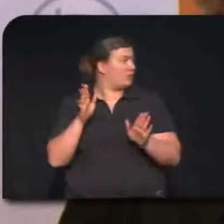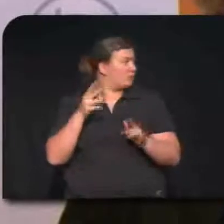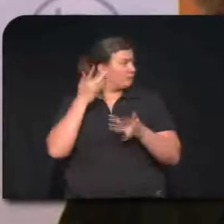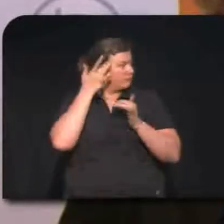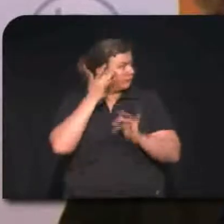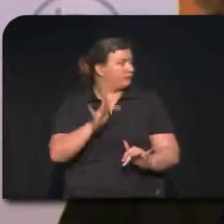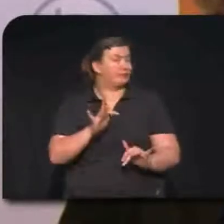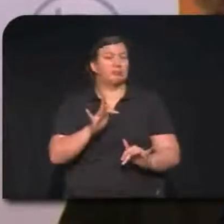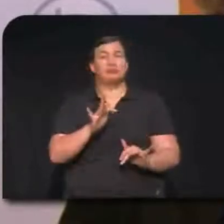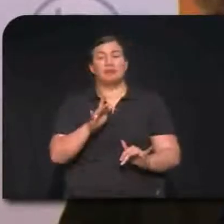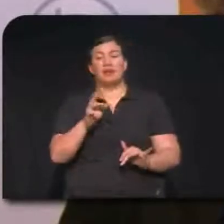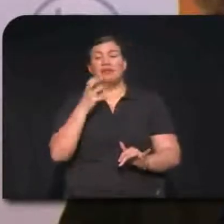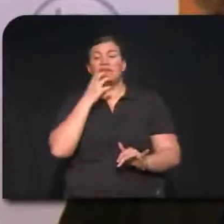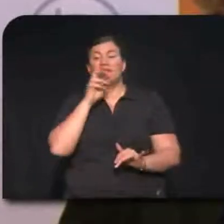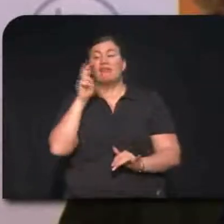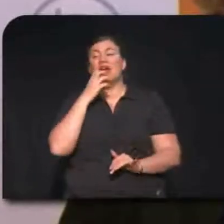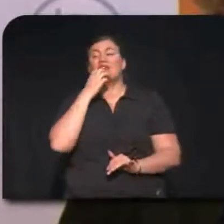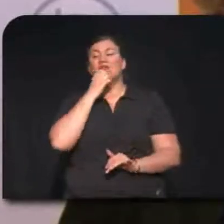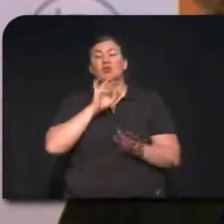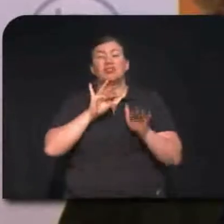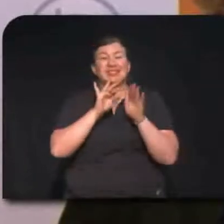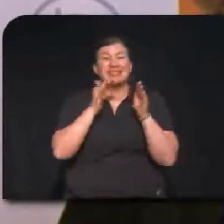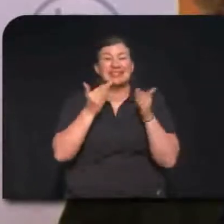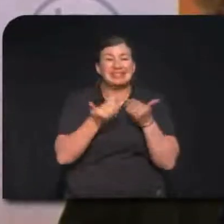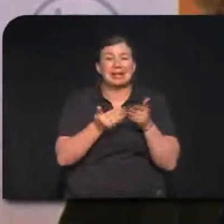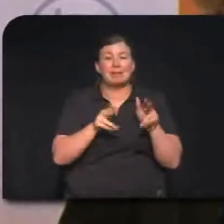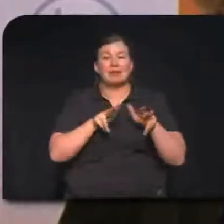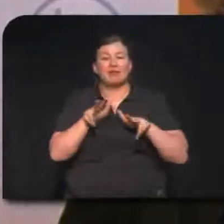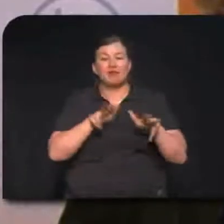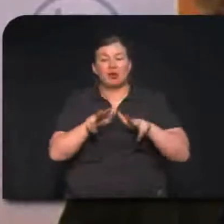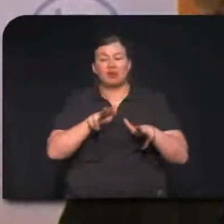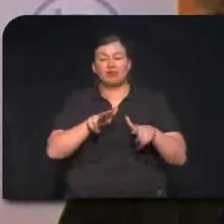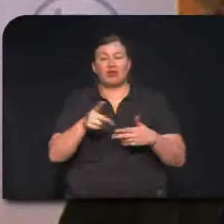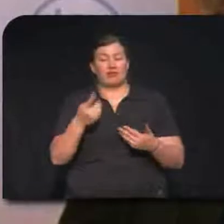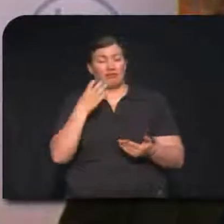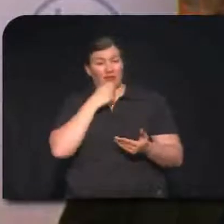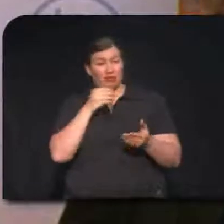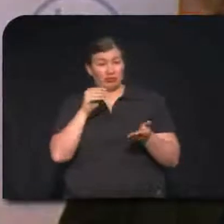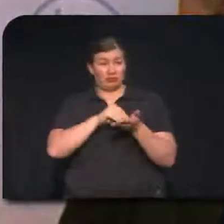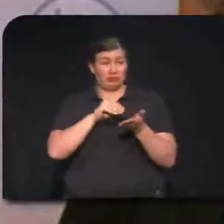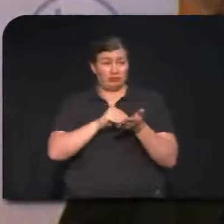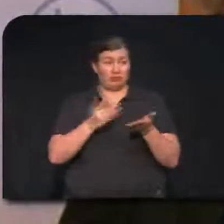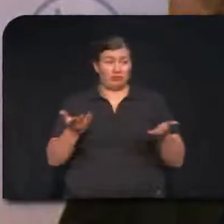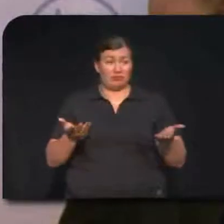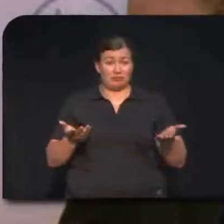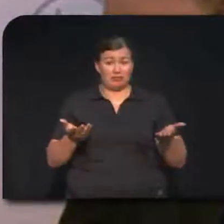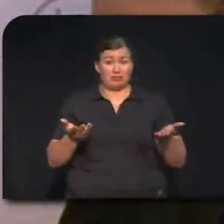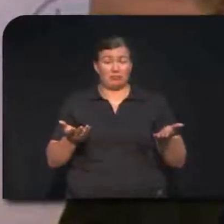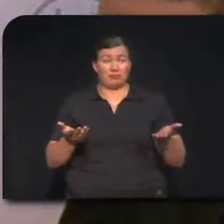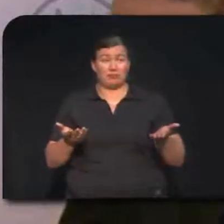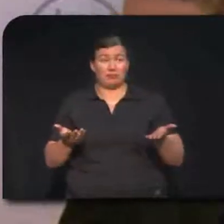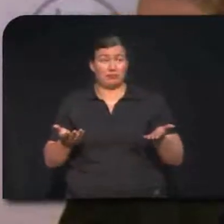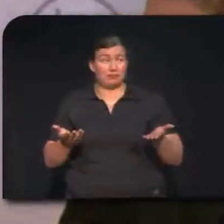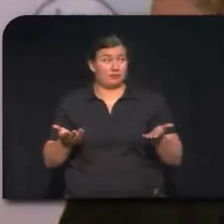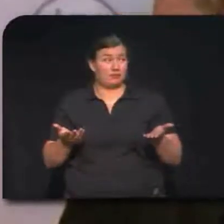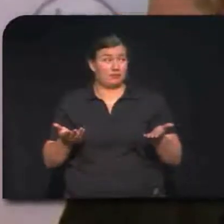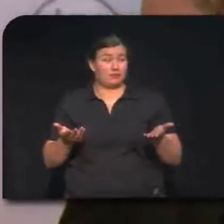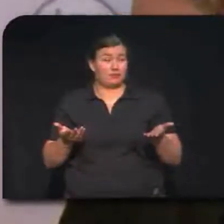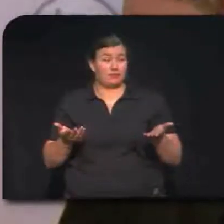wer will den gesamten Wirtschaft während eines geo-antrags gibt es auch keine geo-anträge